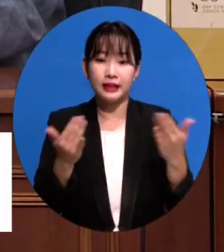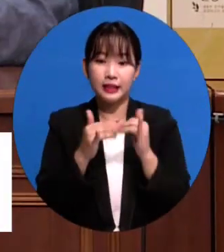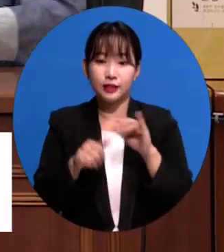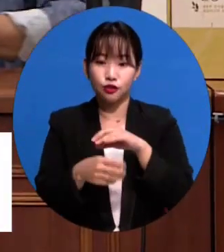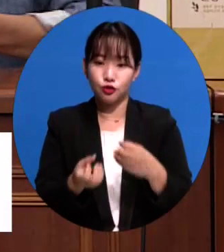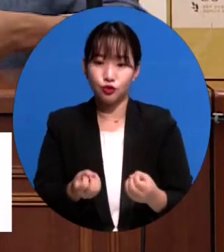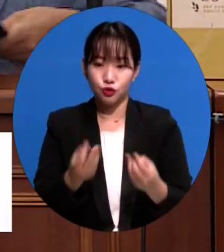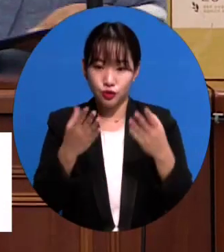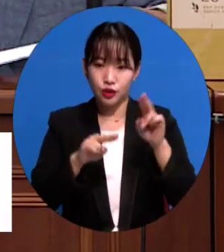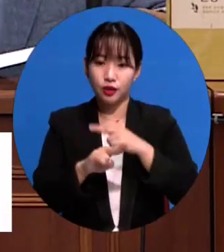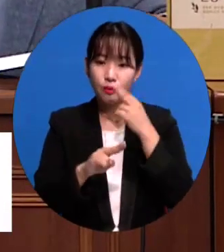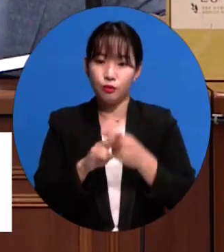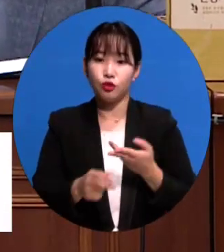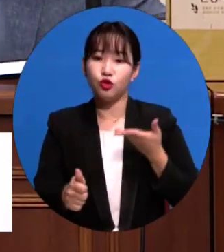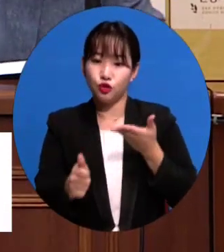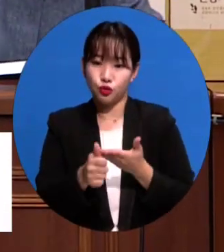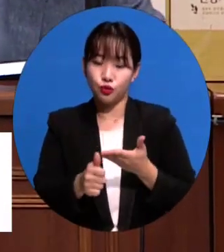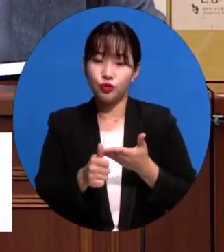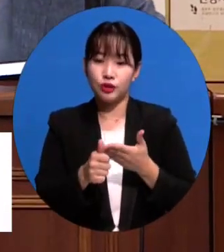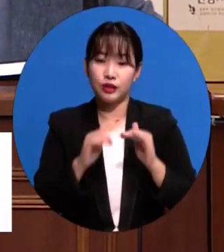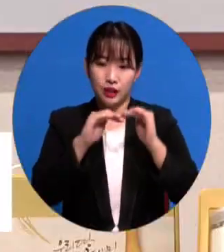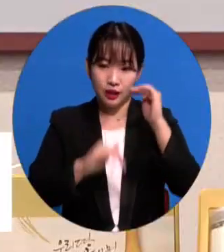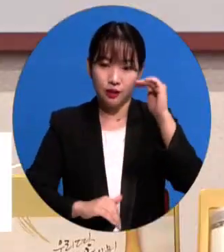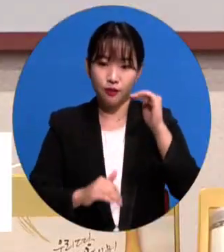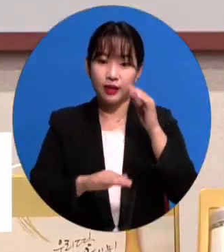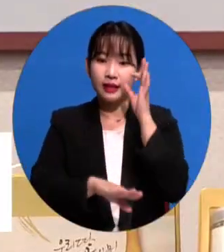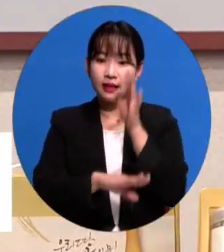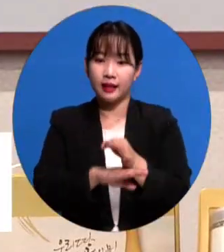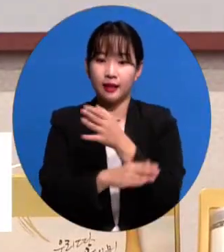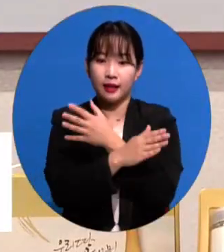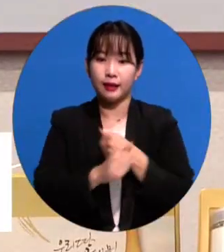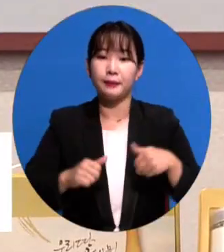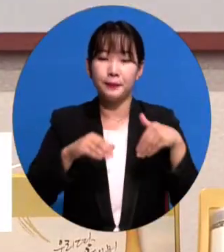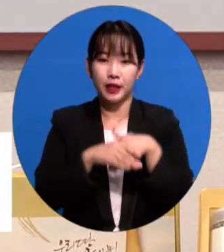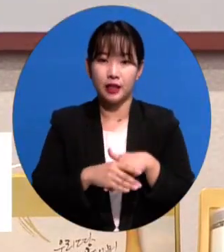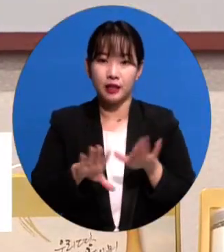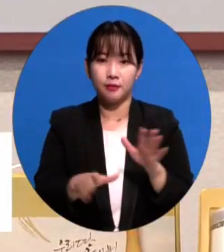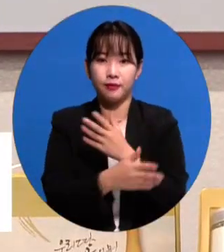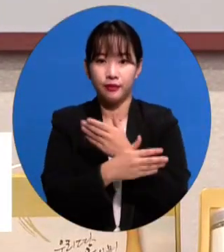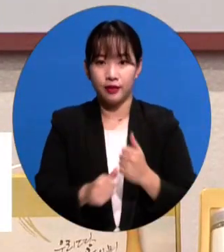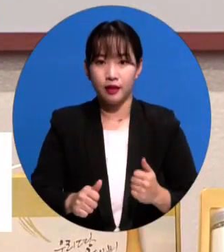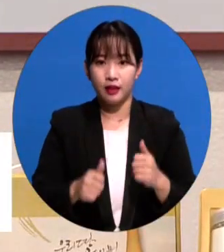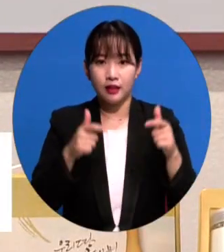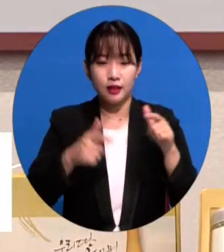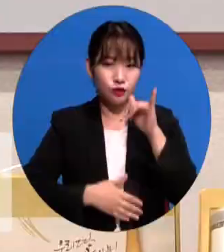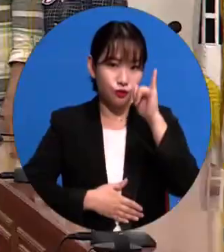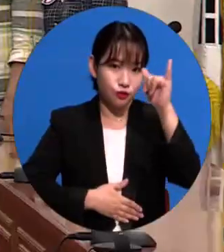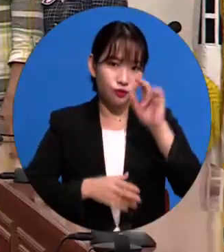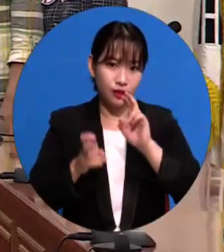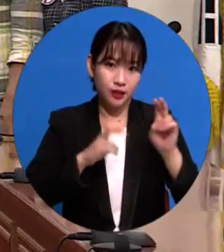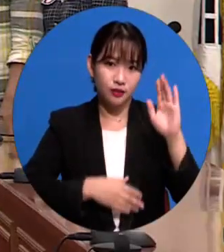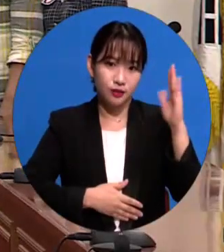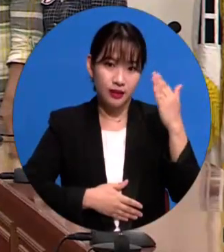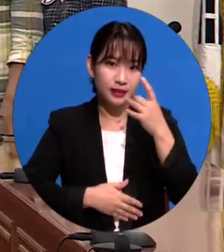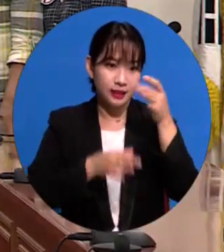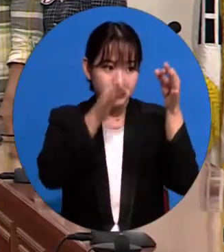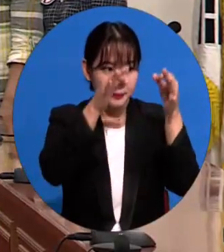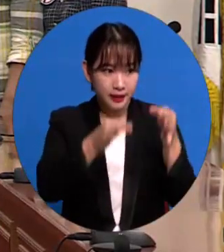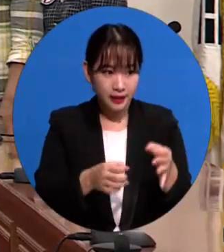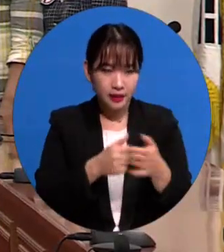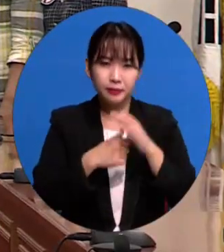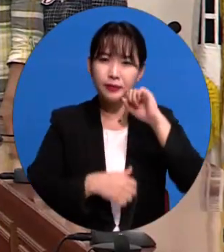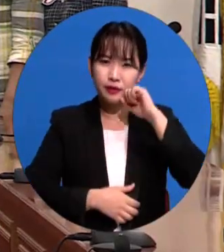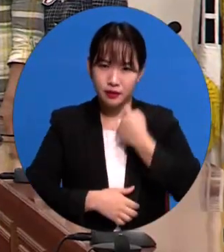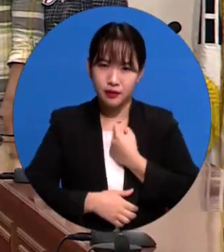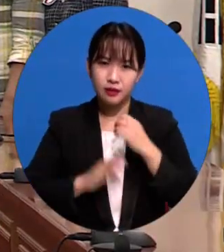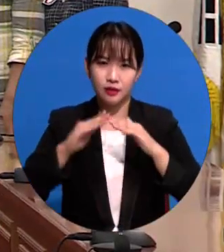선물용으로 공급하는 내용의 구매 공급 협약을 체결했습니다. 이번 협약은 지역 우수기업이 최근 쌀값 하락으로